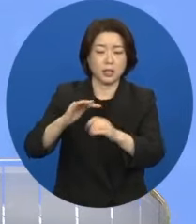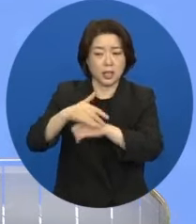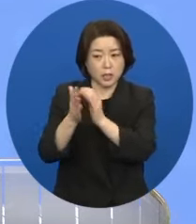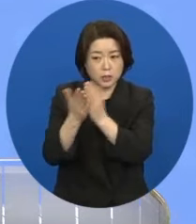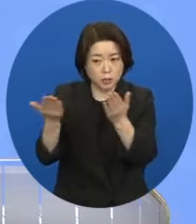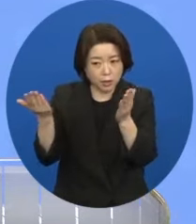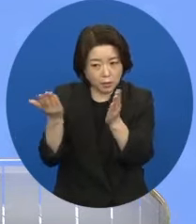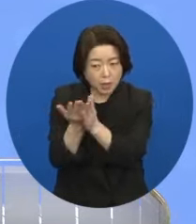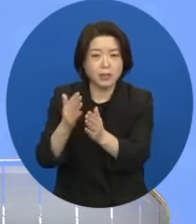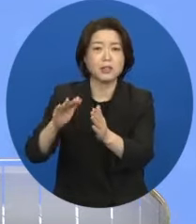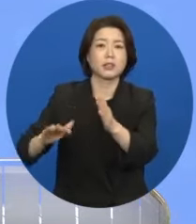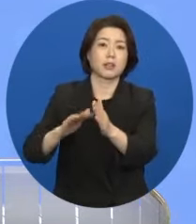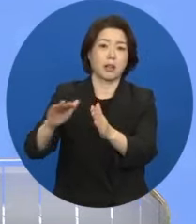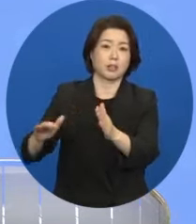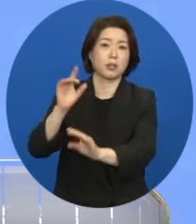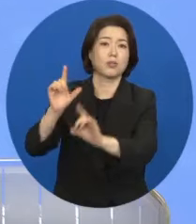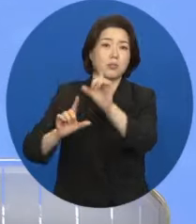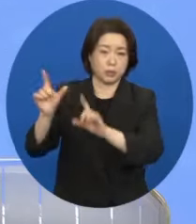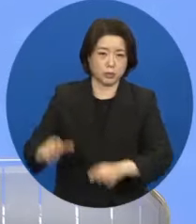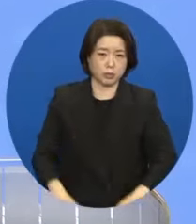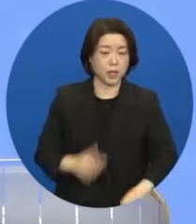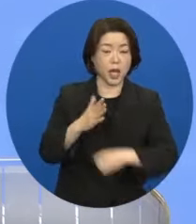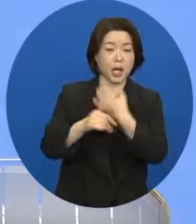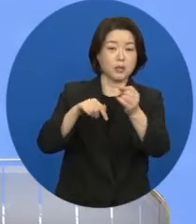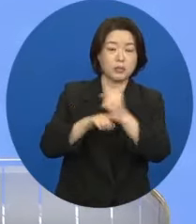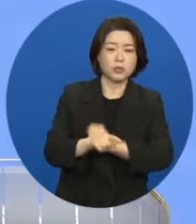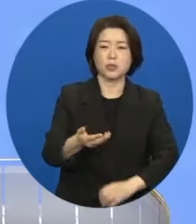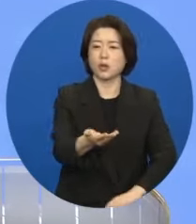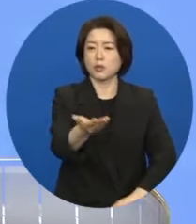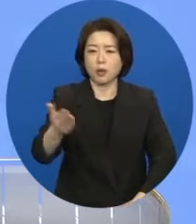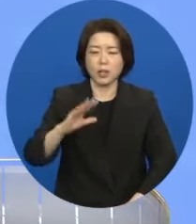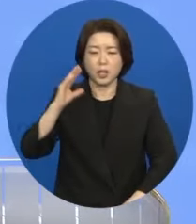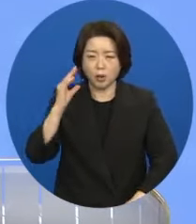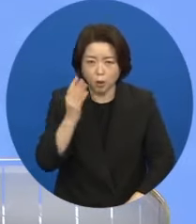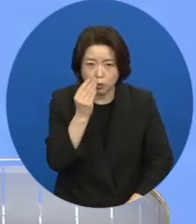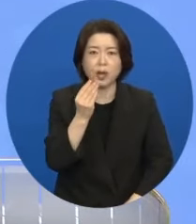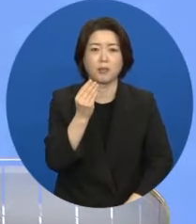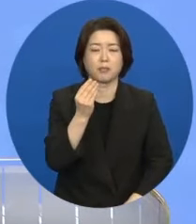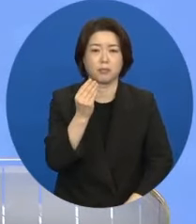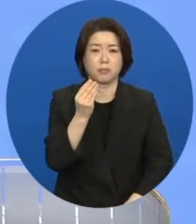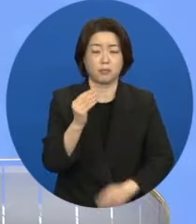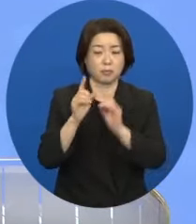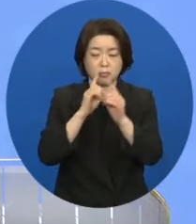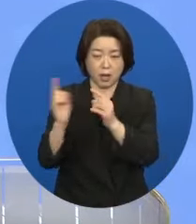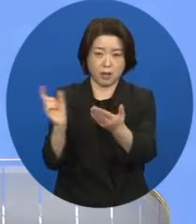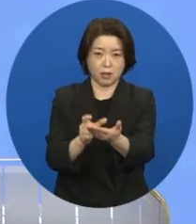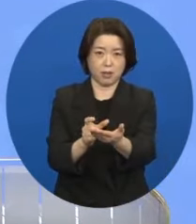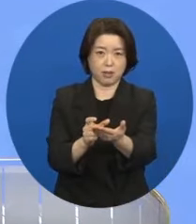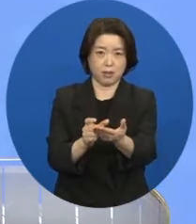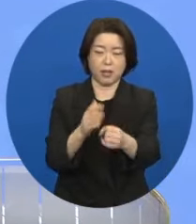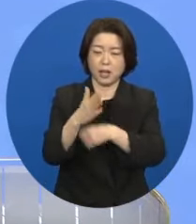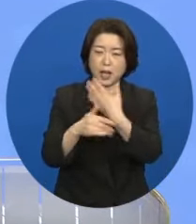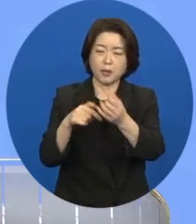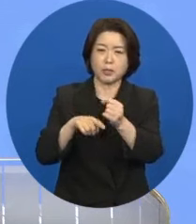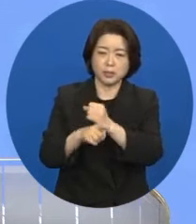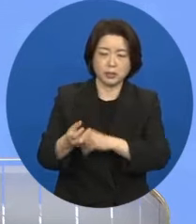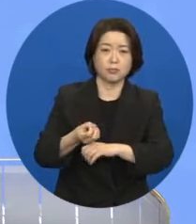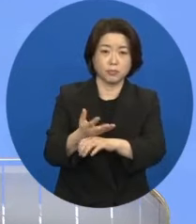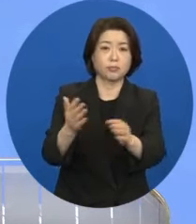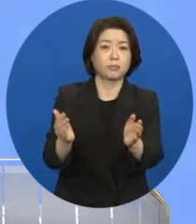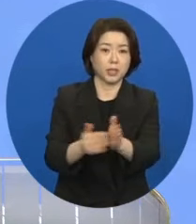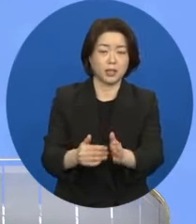것이죠 그래서 하나님의 뜻은 너희의 거룩함이다라고 말씀을 하면서 하나님의 뜻을 전하고